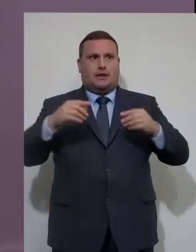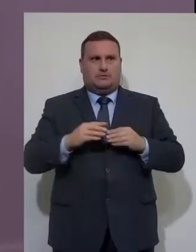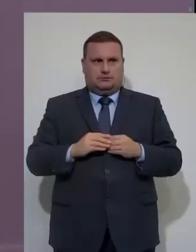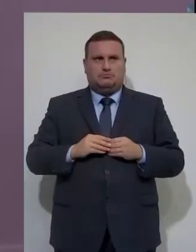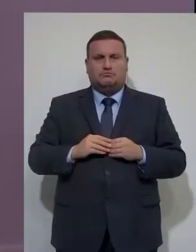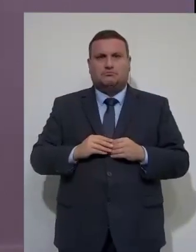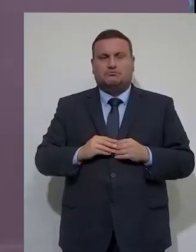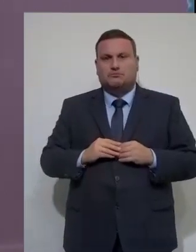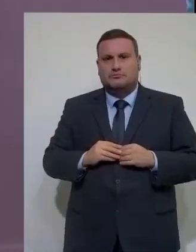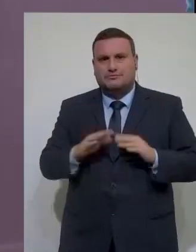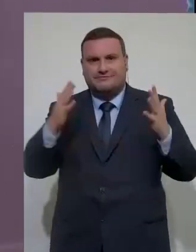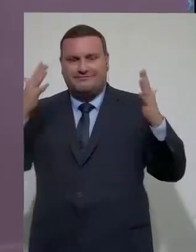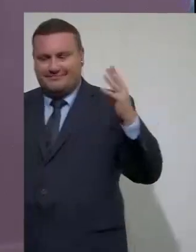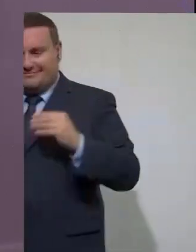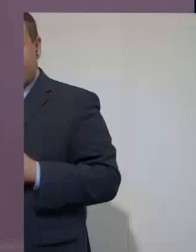Grazie.